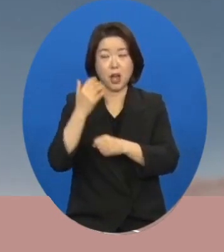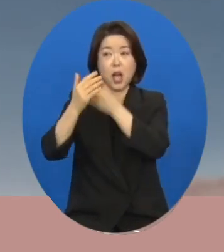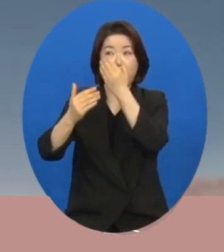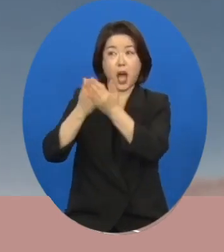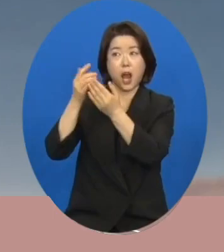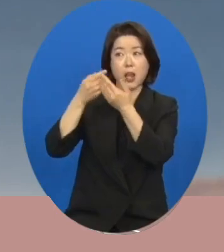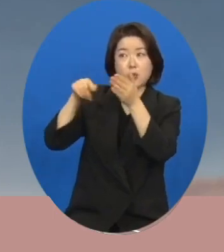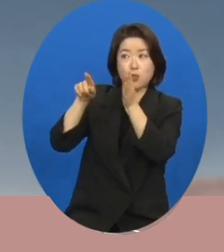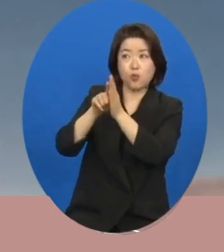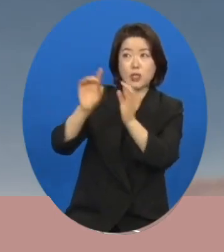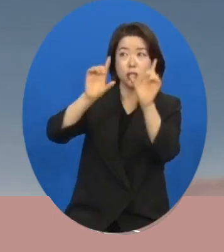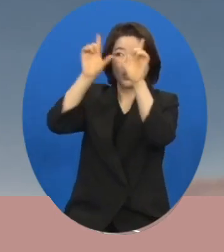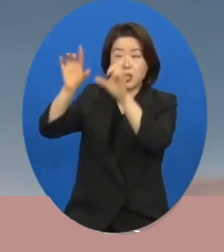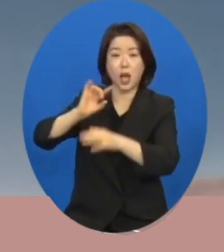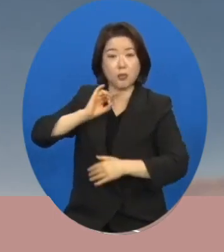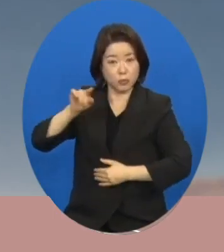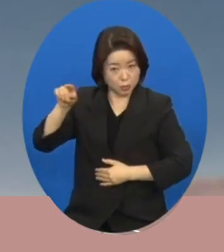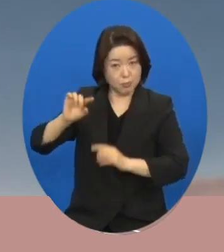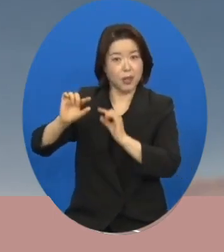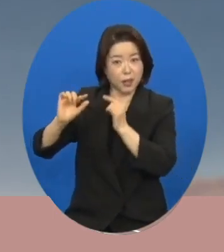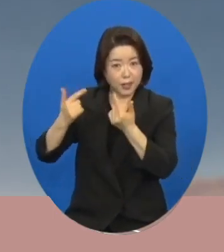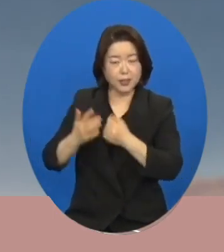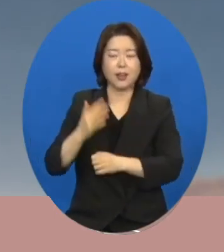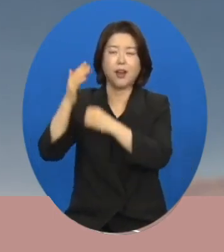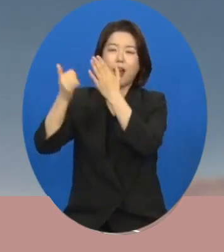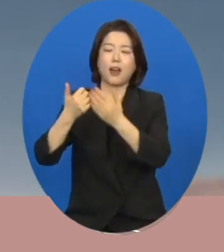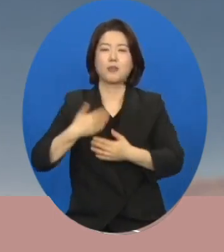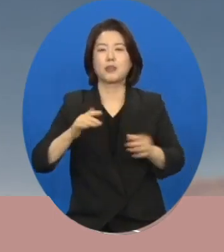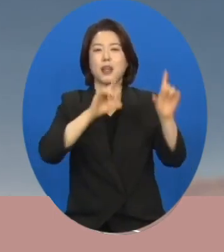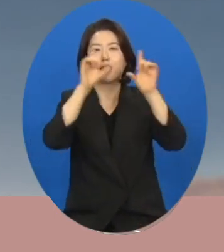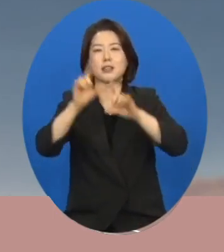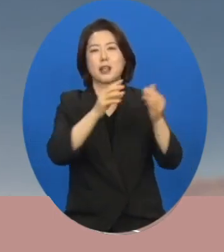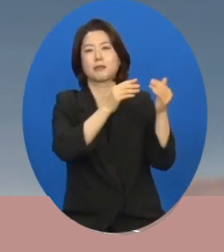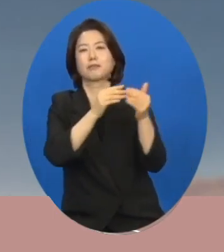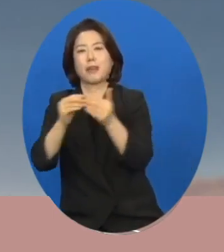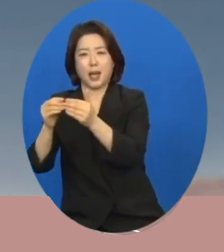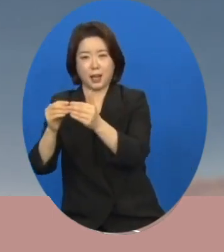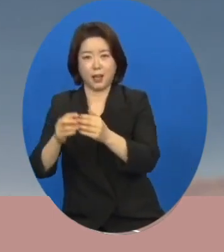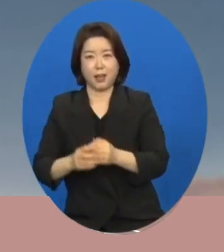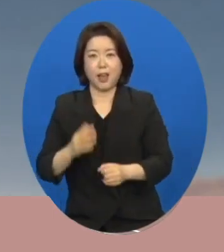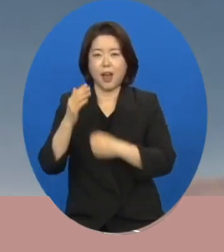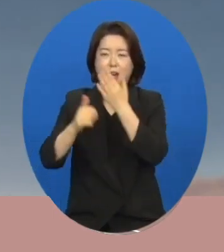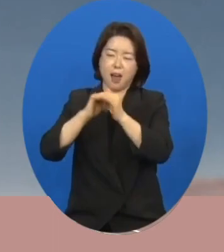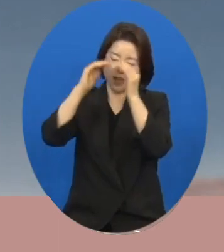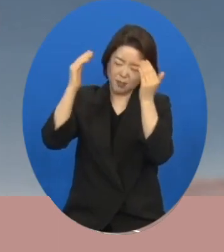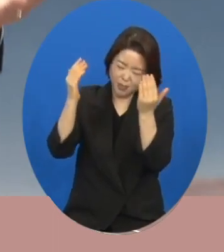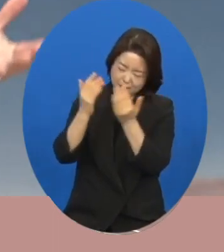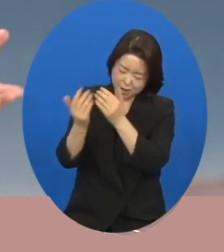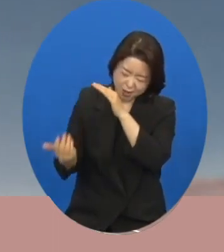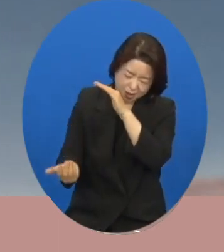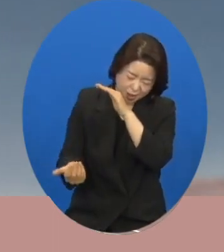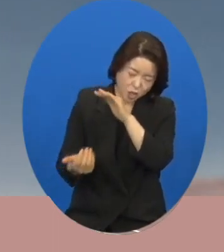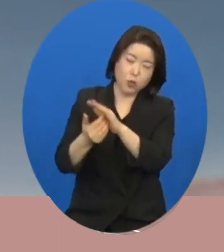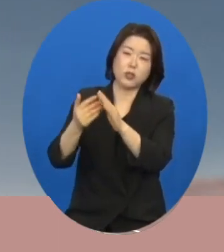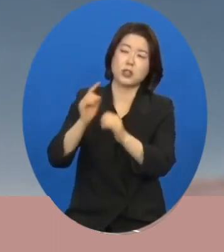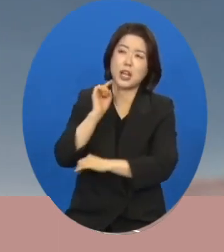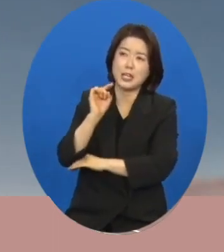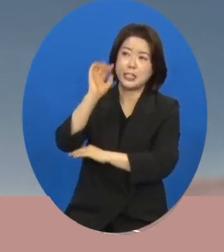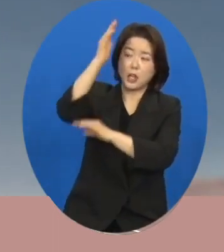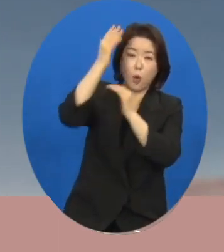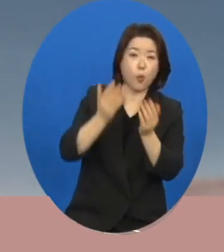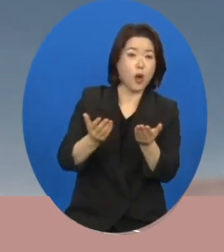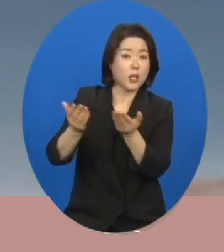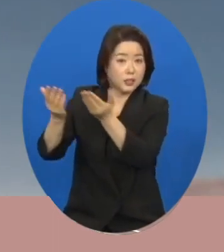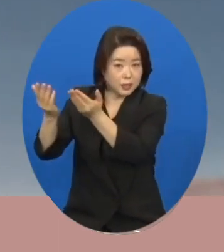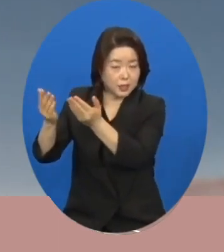것일뿐만 아니라 하나님이 내 삶을 인도하시는 것이고 하나님이 모든 것을 행하셨다라고 영광 드리는